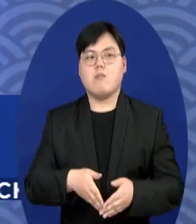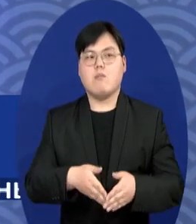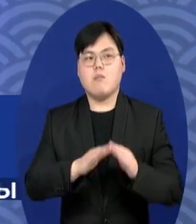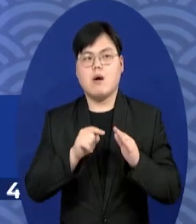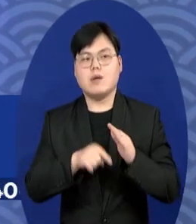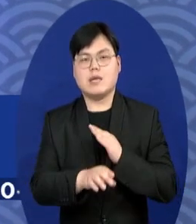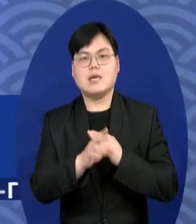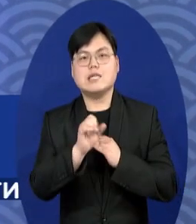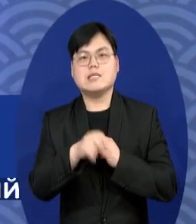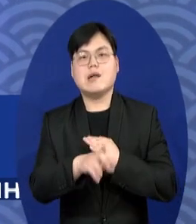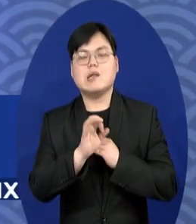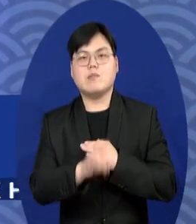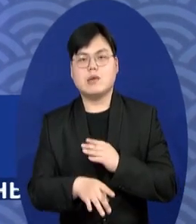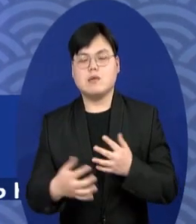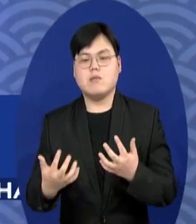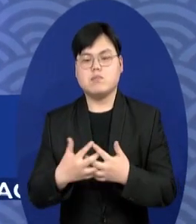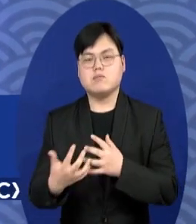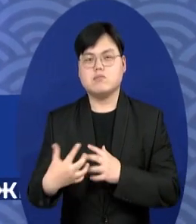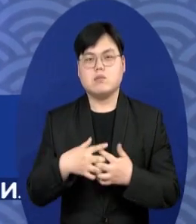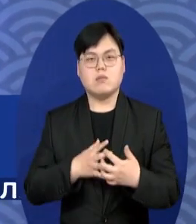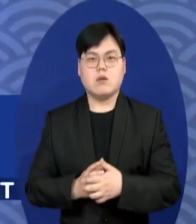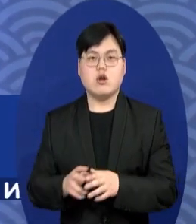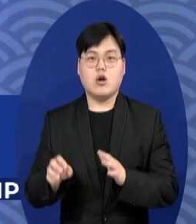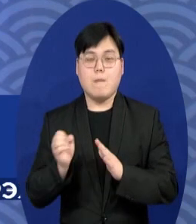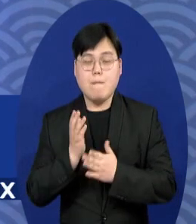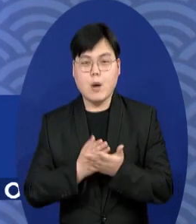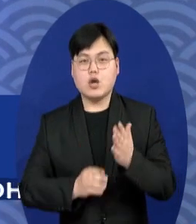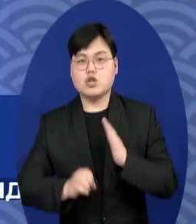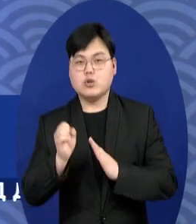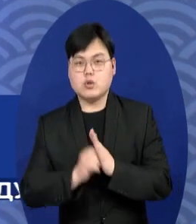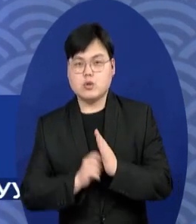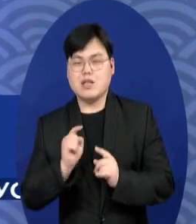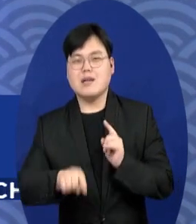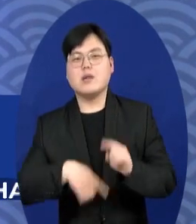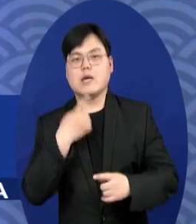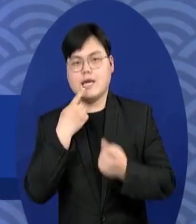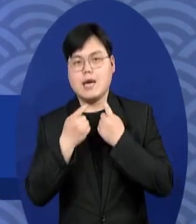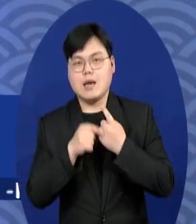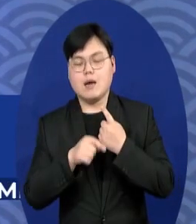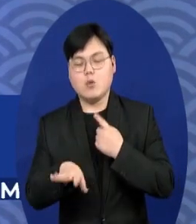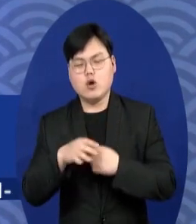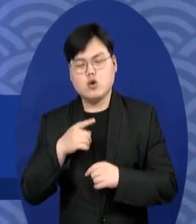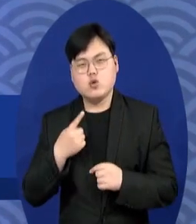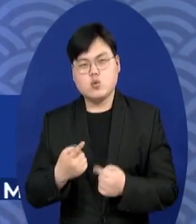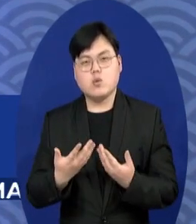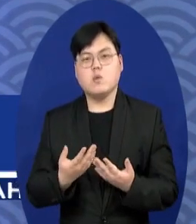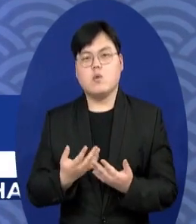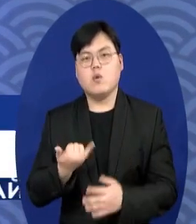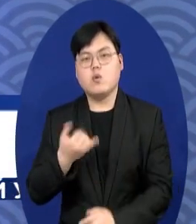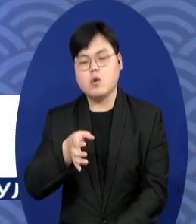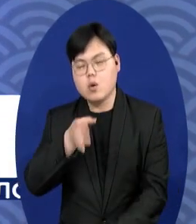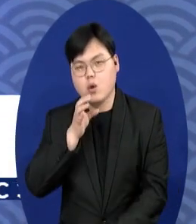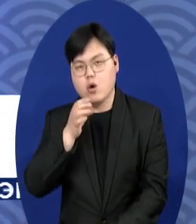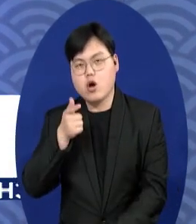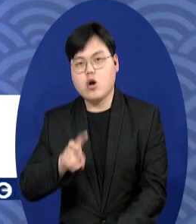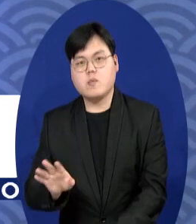салбарт ямар уялдаа холбоо байх хэрэгтэй юм бэ гэдгийг өнөөдөр илүү их хөндөж ярьж байгаа. Тэгээ зөвхөн бид нар ундны усны хэрэглээ талаас нь